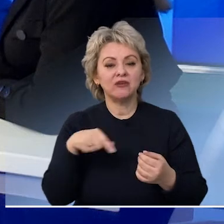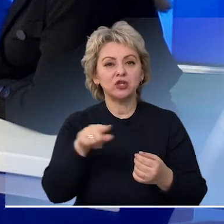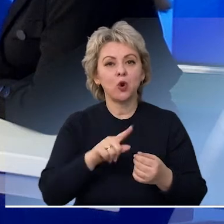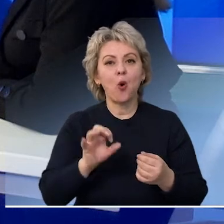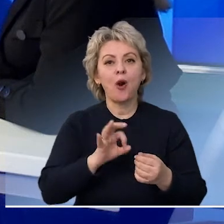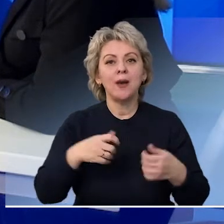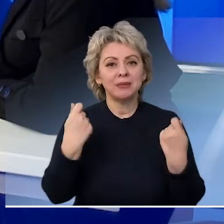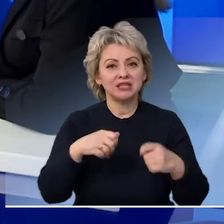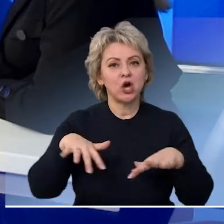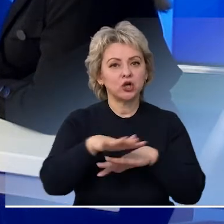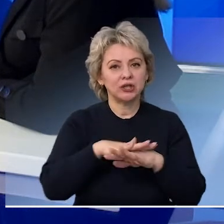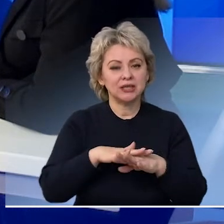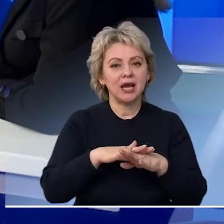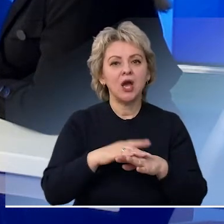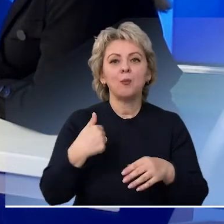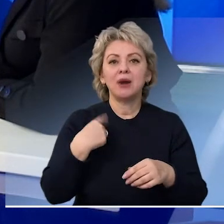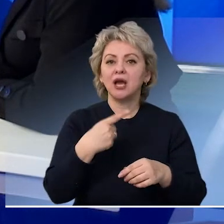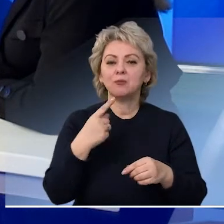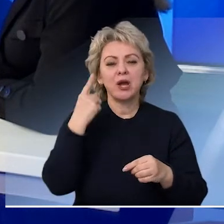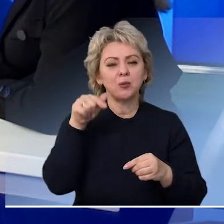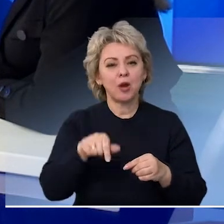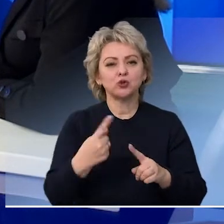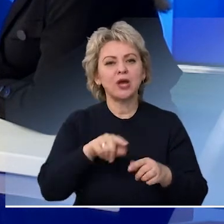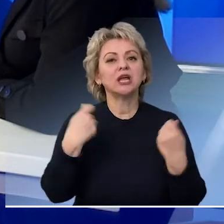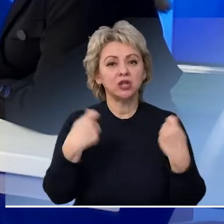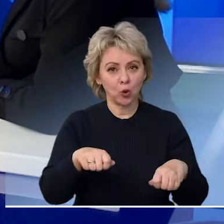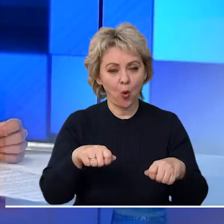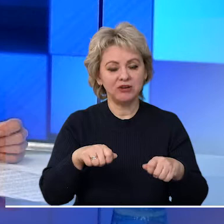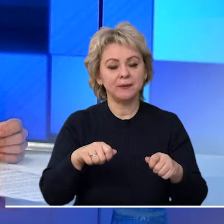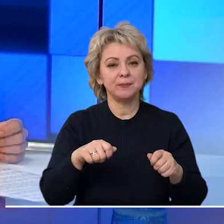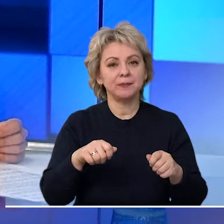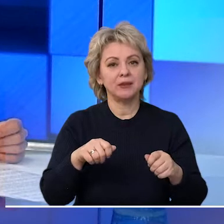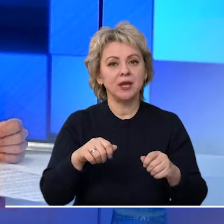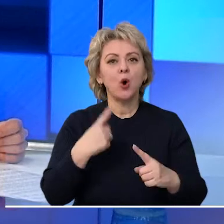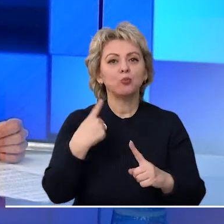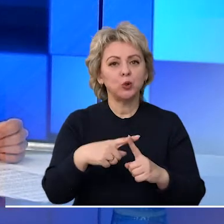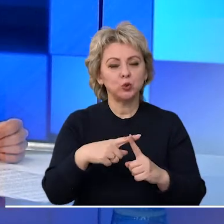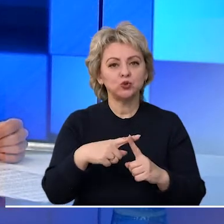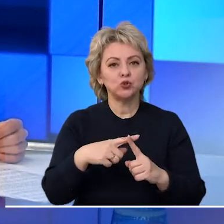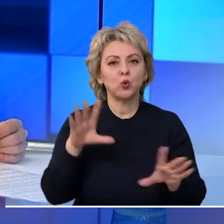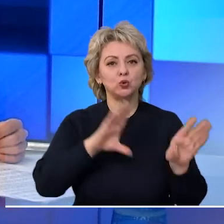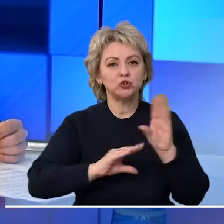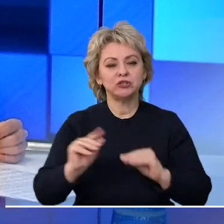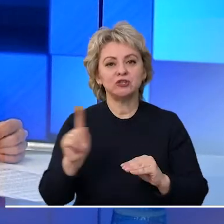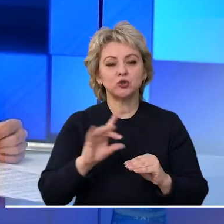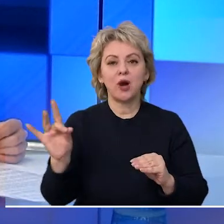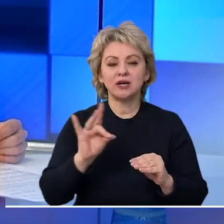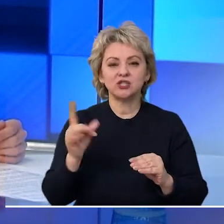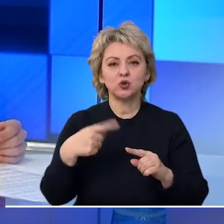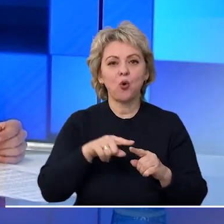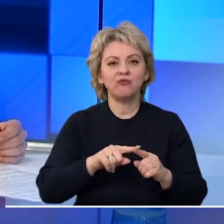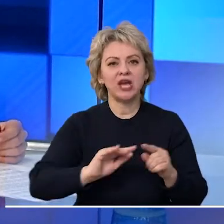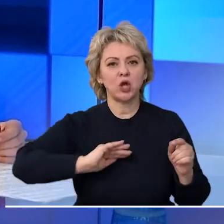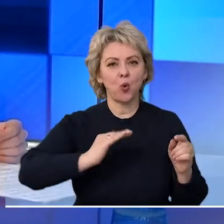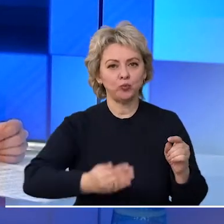говорим о потребительском рынке, само собой в голове всплывает, что ну, это торговля. Да? А плюс учитываем, что Ростов